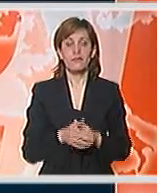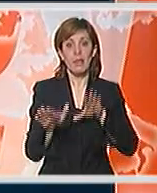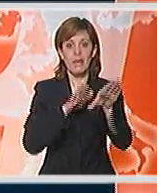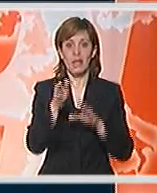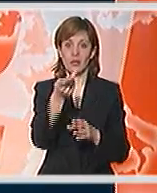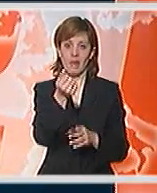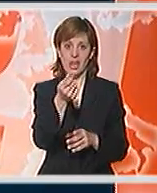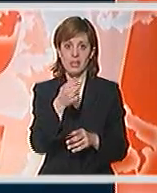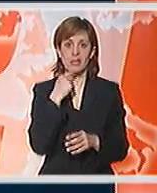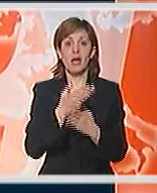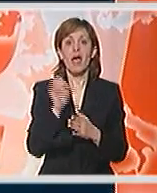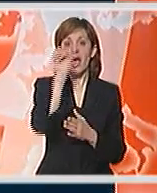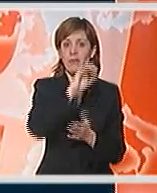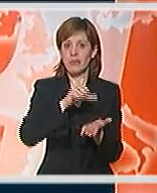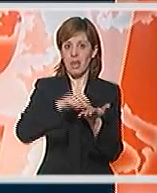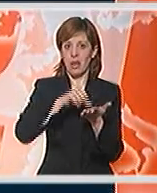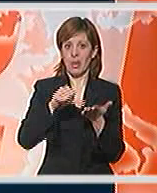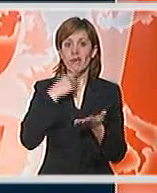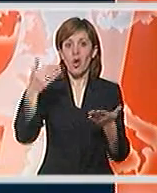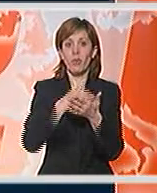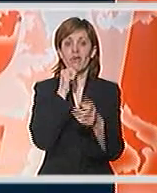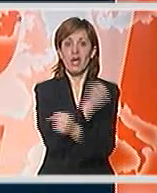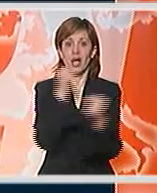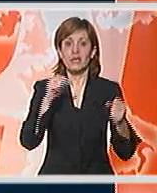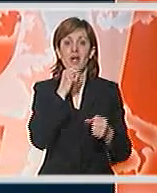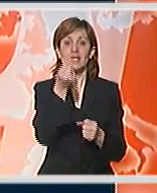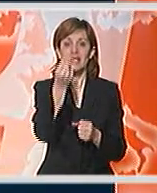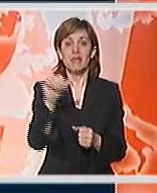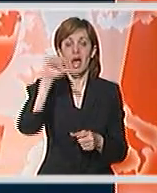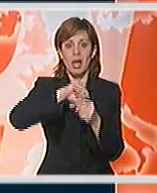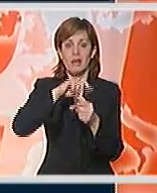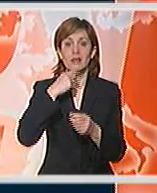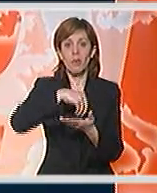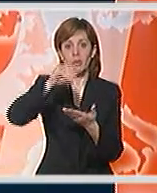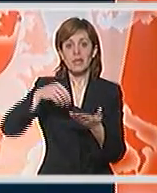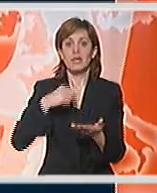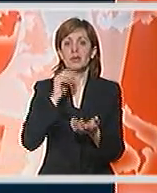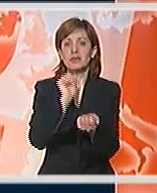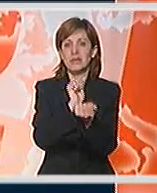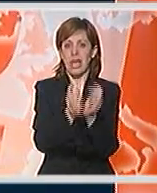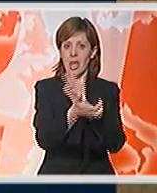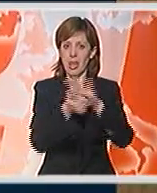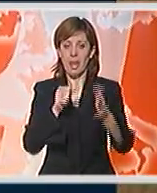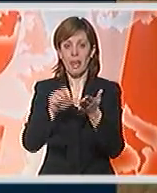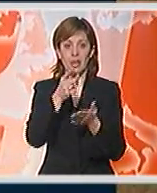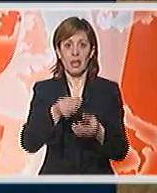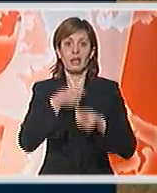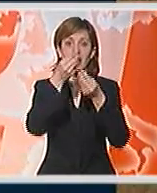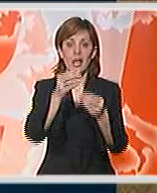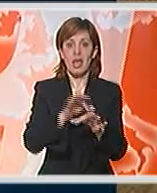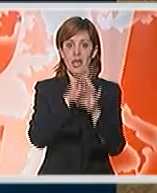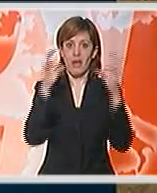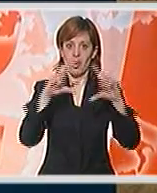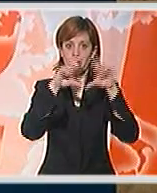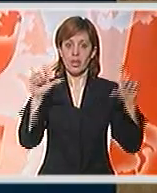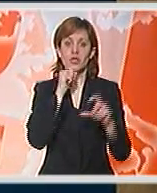Ministarstvo financija, Evropska banka za obnovu i razvoj i Srbija Gas potpisat će ugovor o zajmu koji banka daje tom javnom preduzeću,